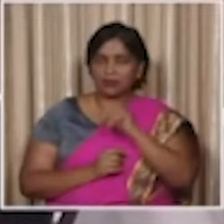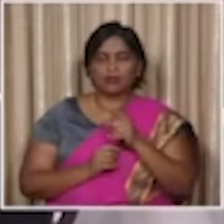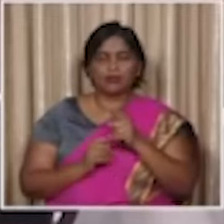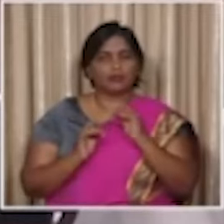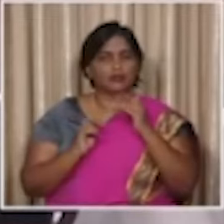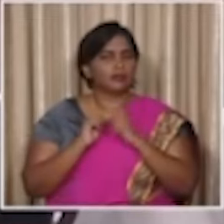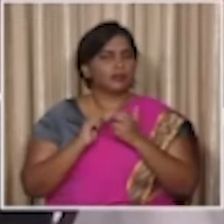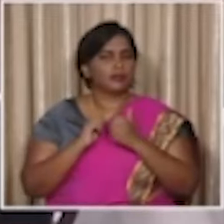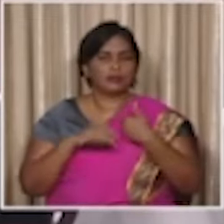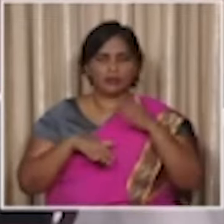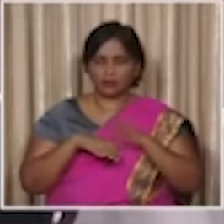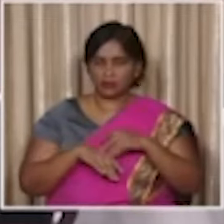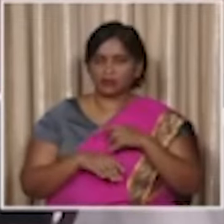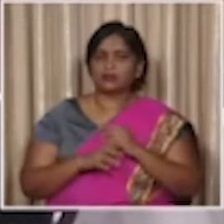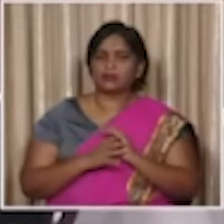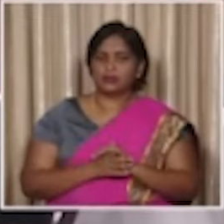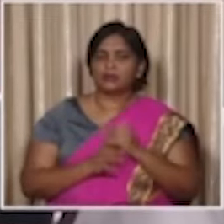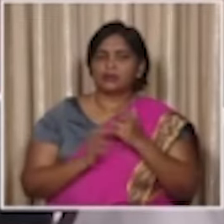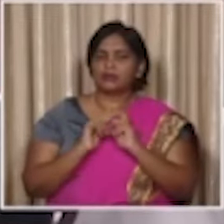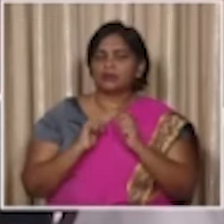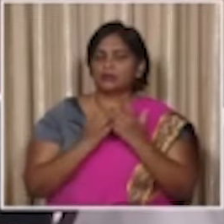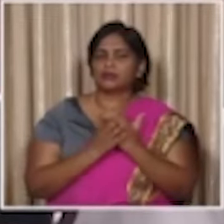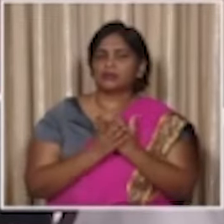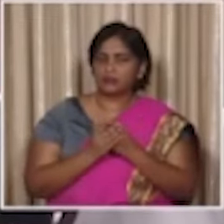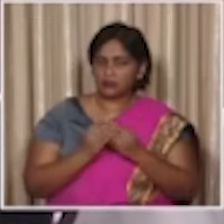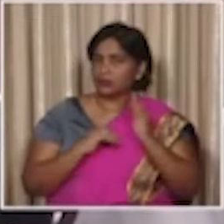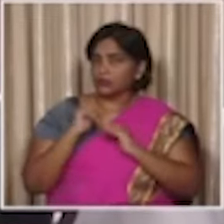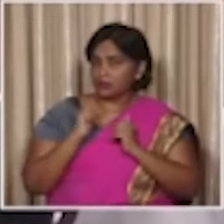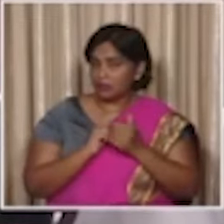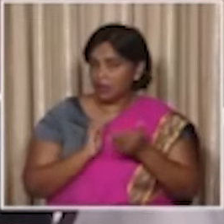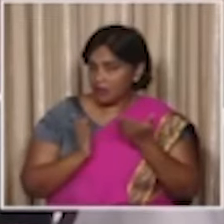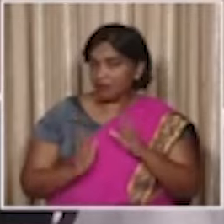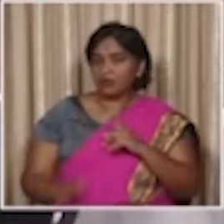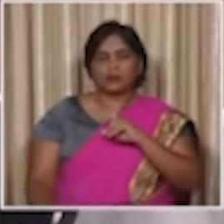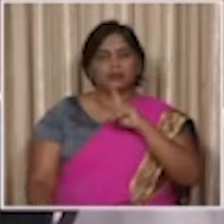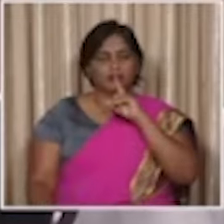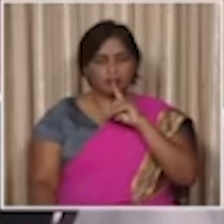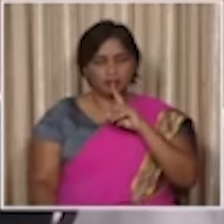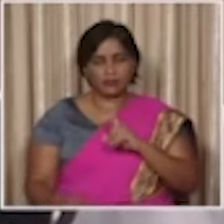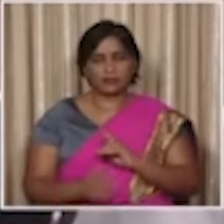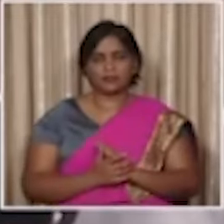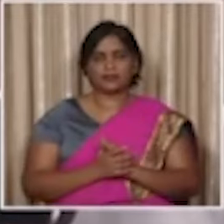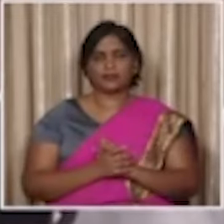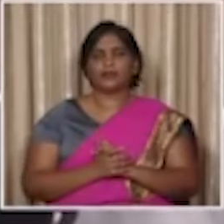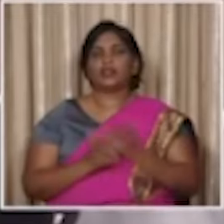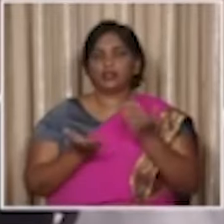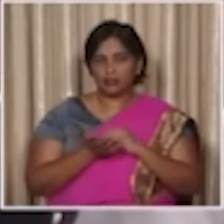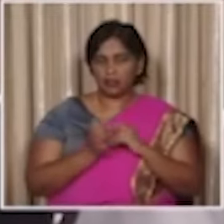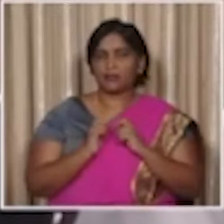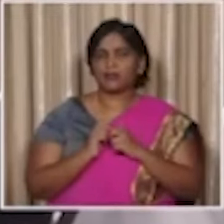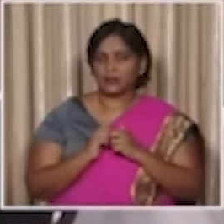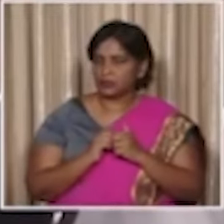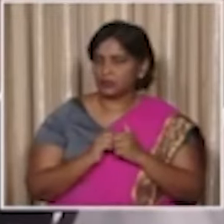යම් ගැටලුවකට වැදියක් වෙලා තියෙනවා. මේක විසඳා දෙන්න යම් වැඩපිළිවෙලක් ඉදිරිපත් කරන්න කියන ඉල්ලීම කරනවා. තව ගැටලුවක් තියෙනවා